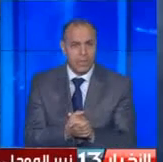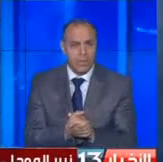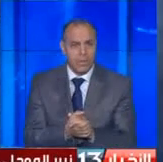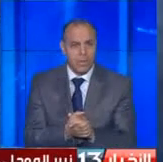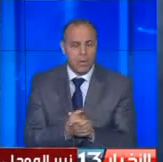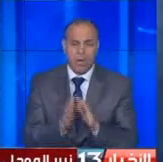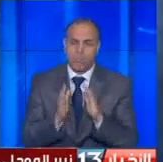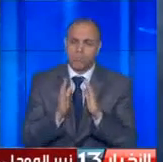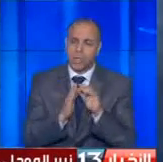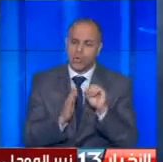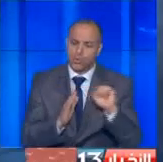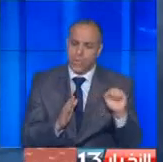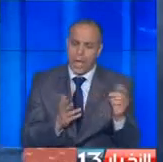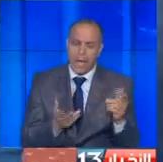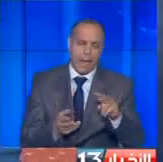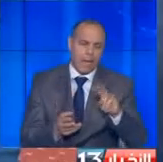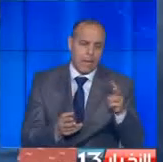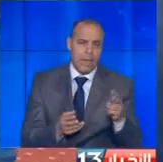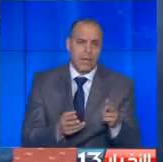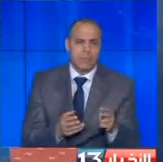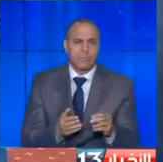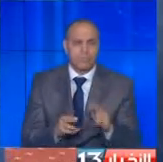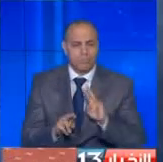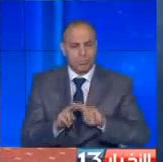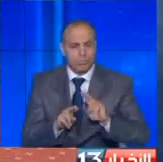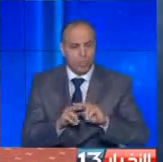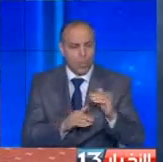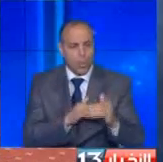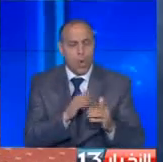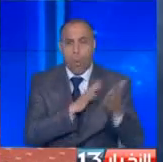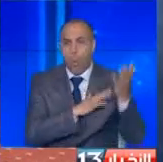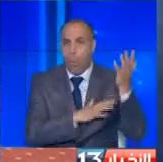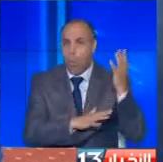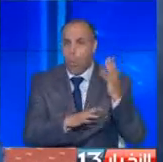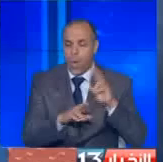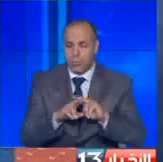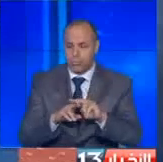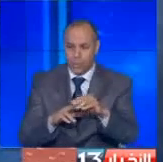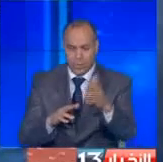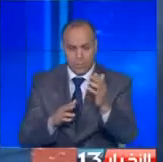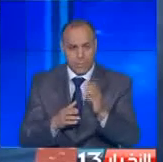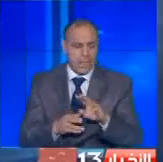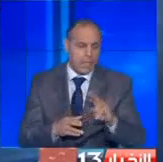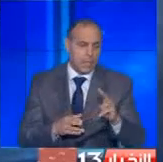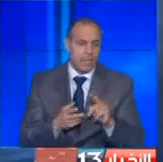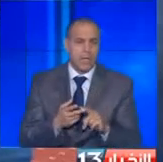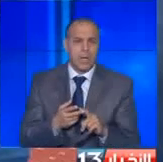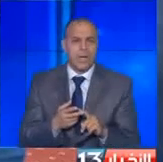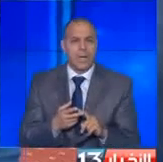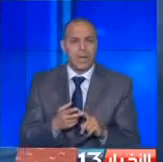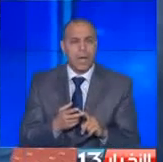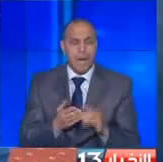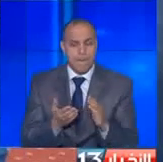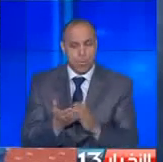تهذيب سكن اجتماعي إلى ترميم وتوظيف معالم تاريخية إلى الاعتناء بمشروع مثلا